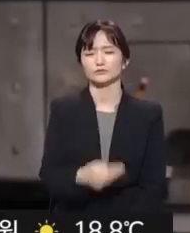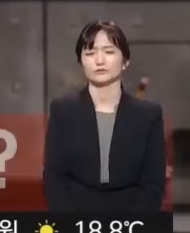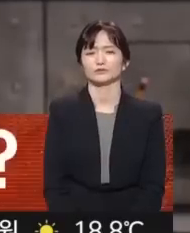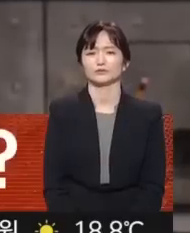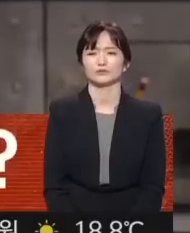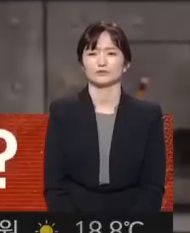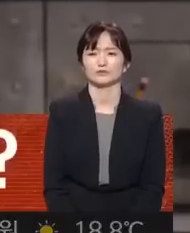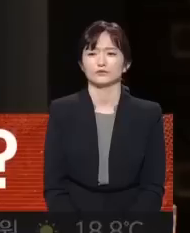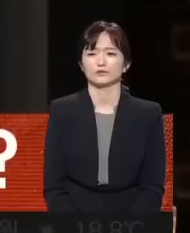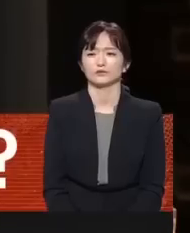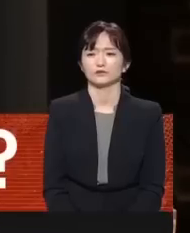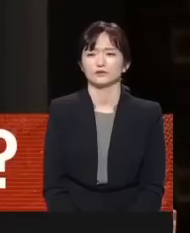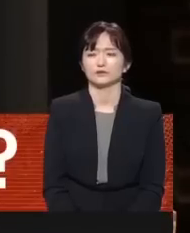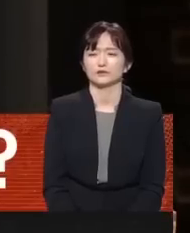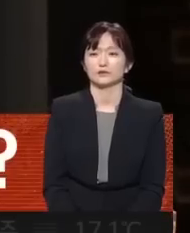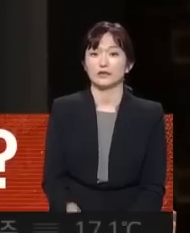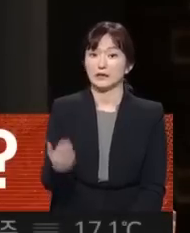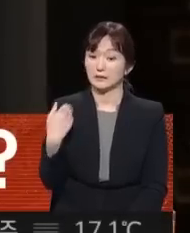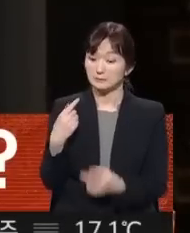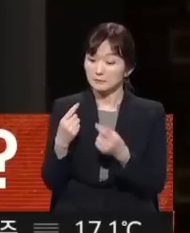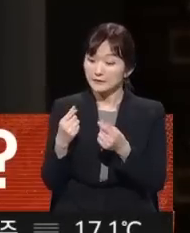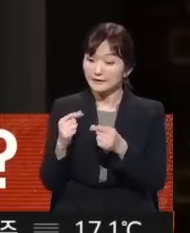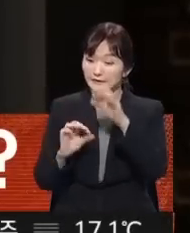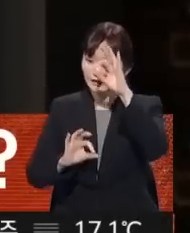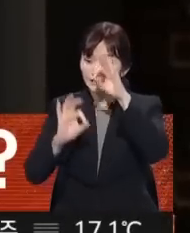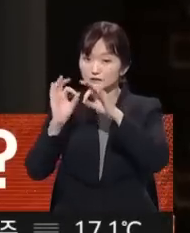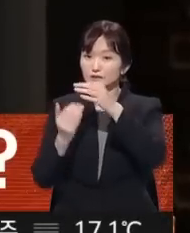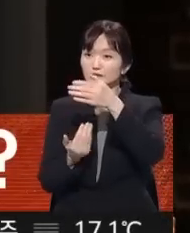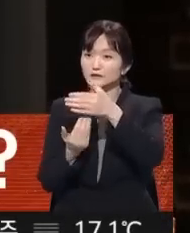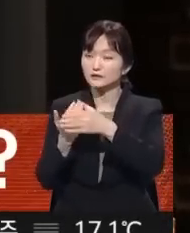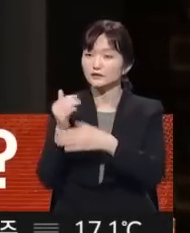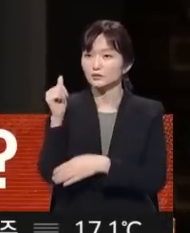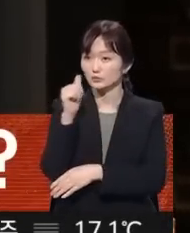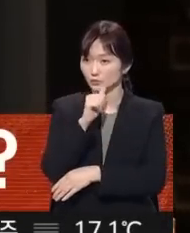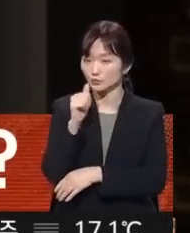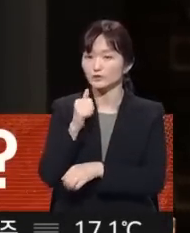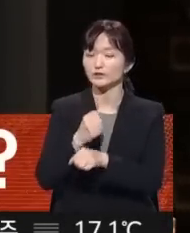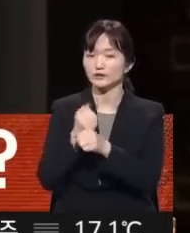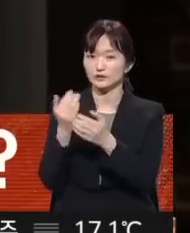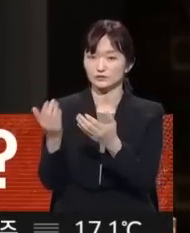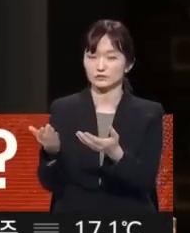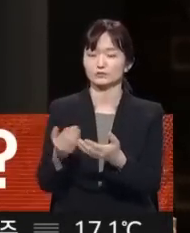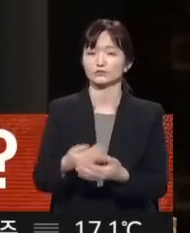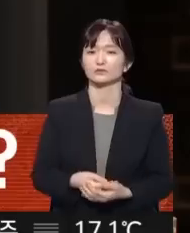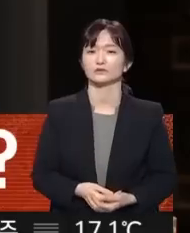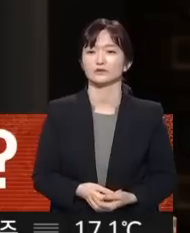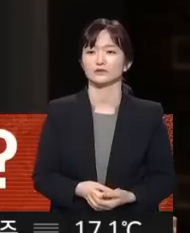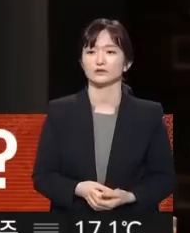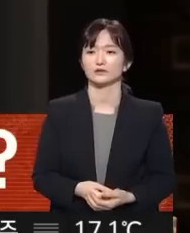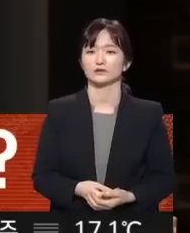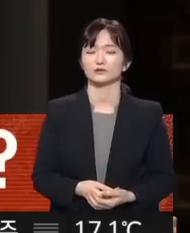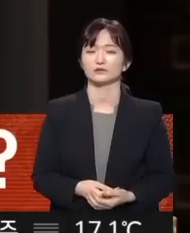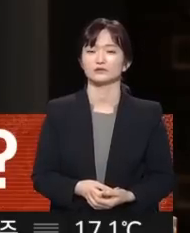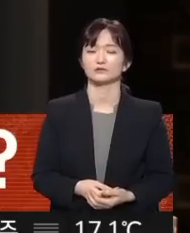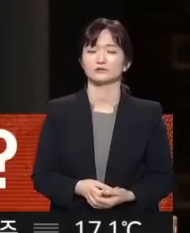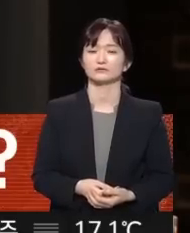자 교수님 앞서 유사한 사건에 관련된 소개를 해주셨는데 제가 이런